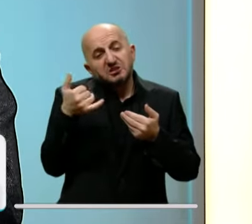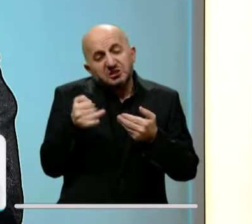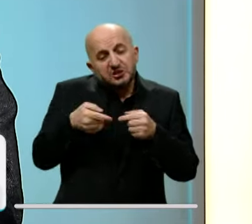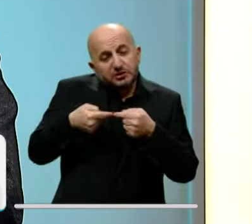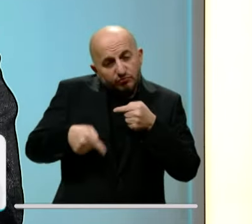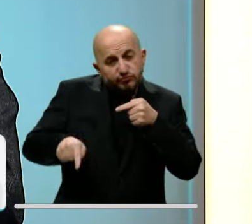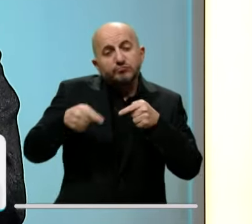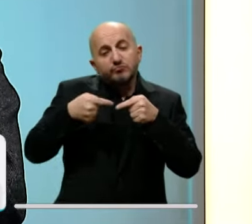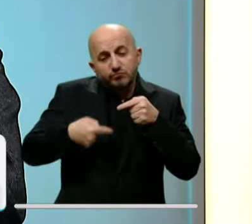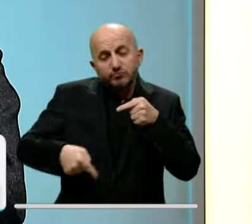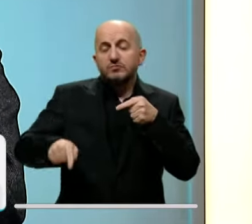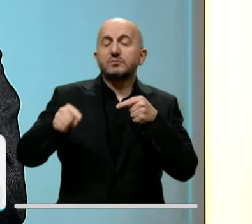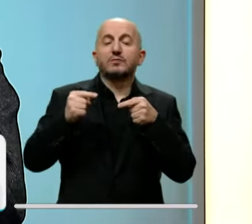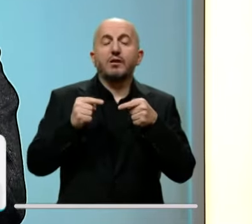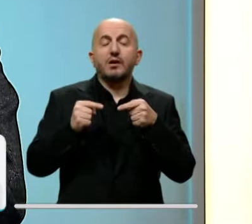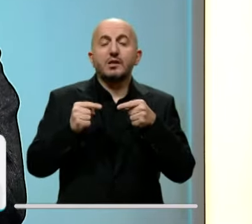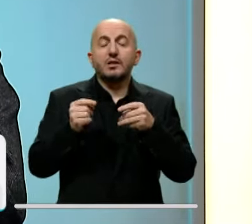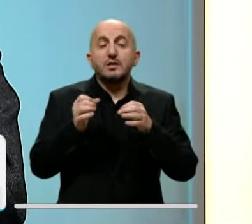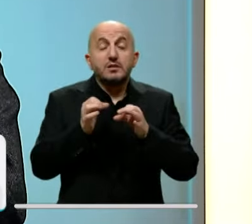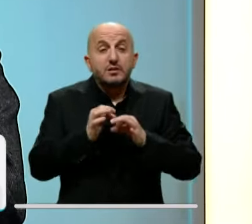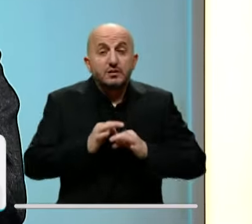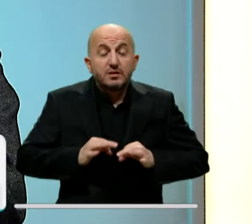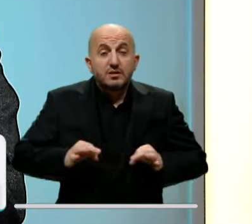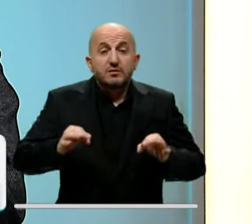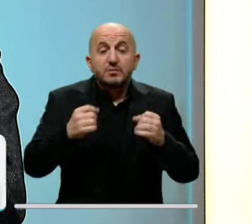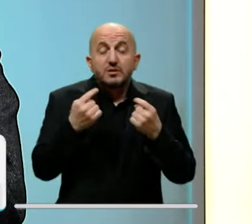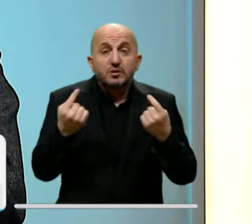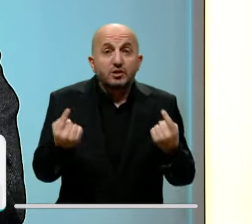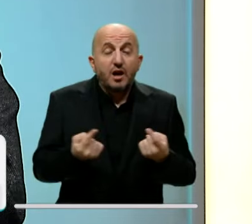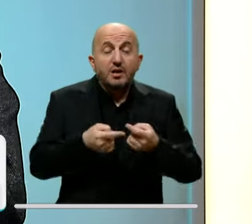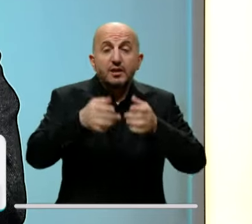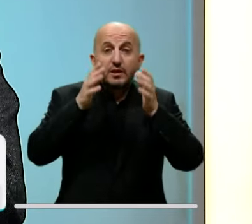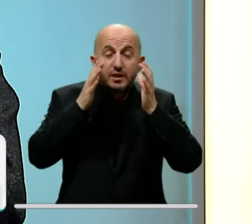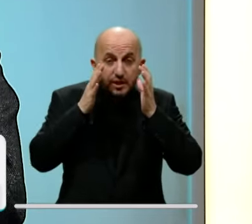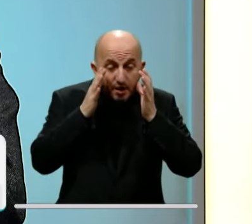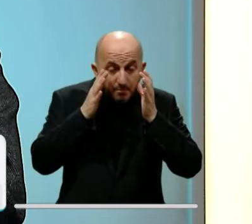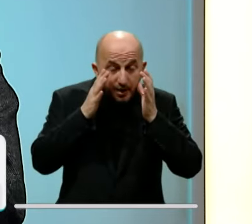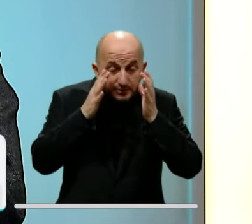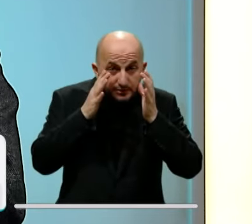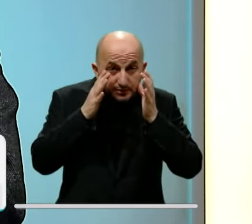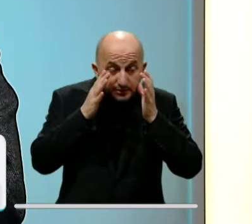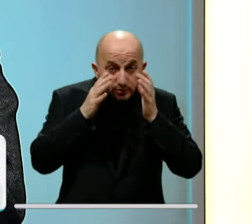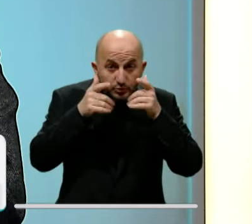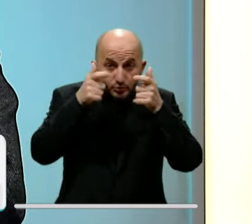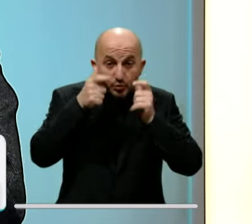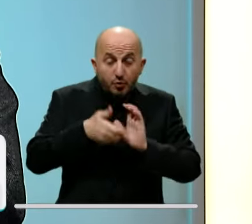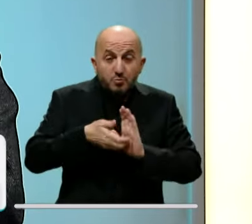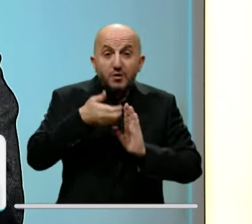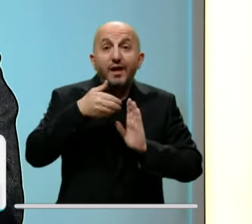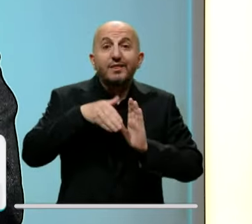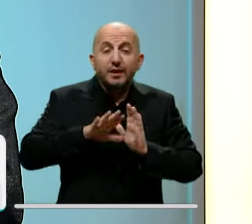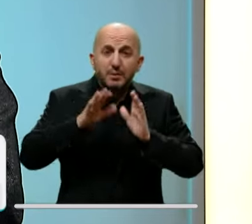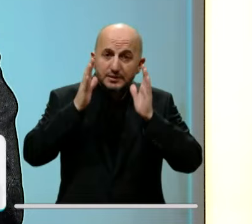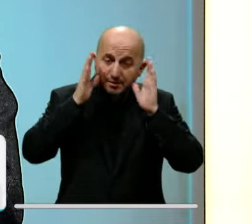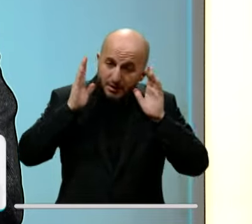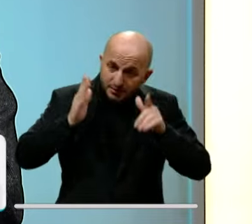akıntı olması Ak e hiçbir şey namazı düşmesi için bir sebep değildir